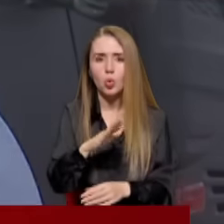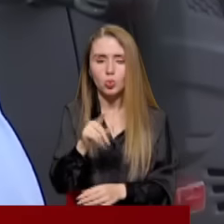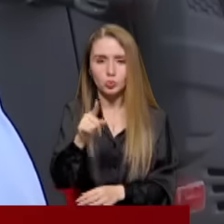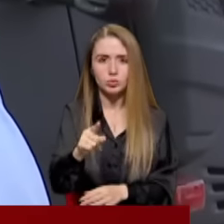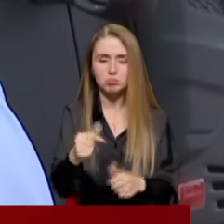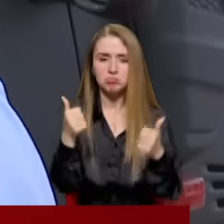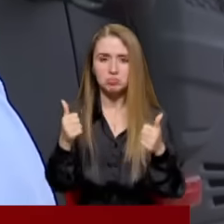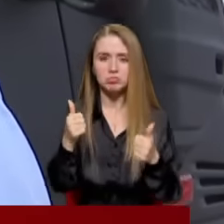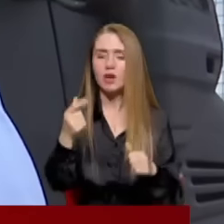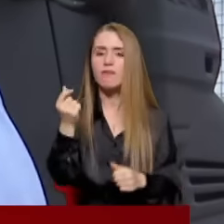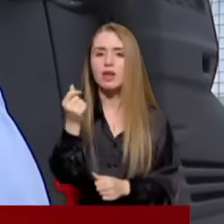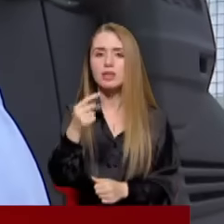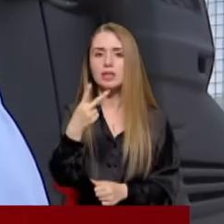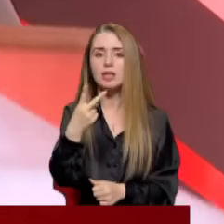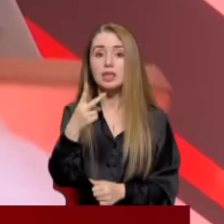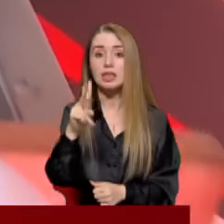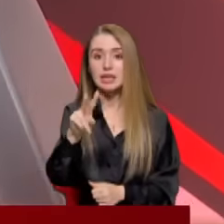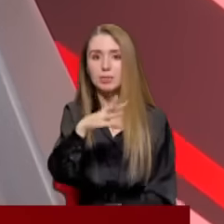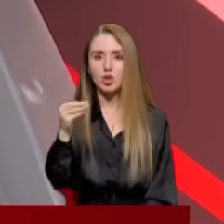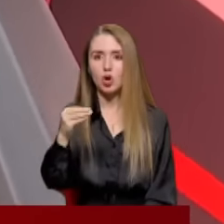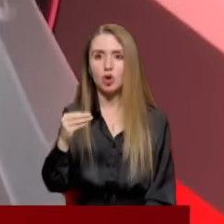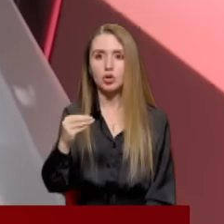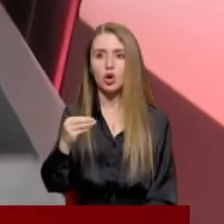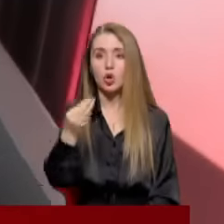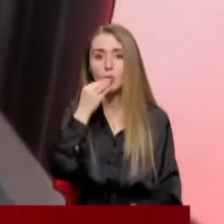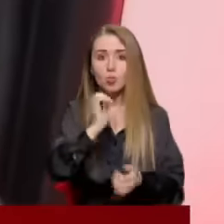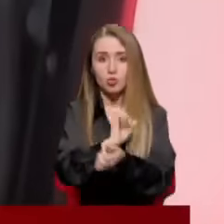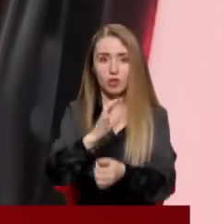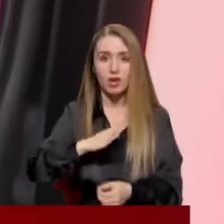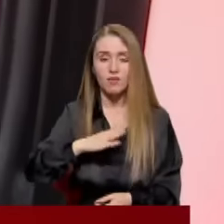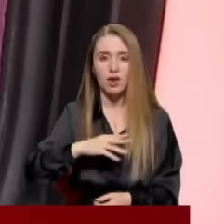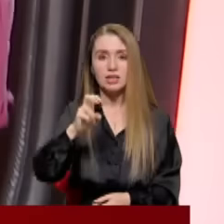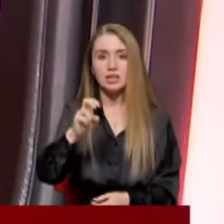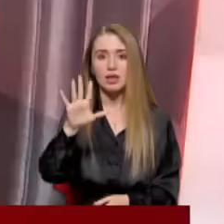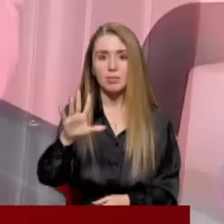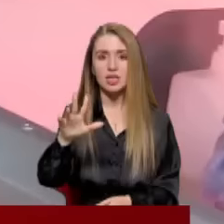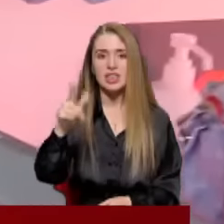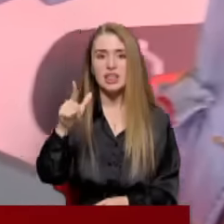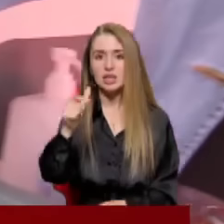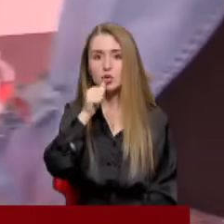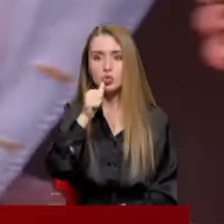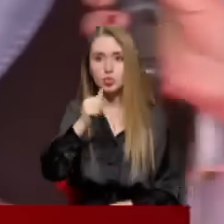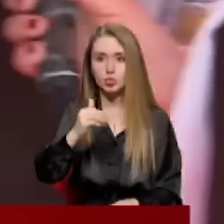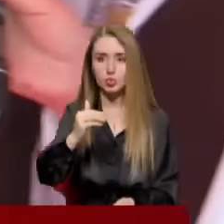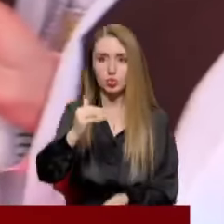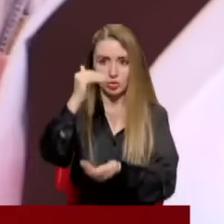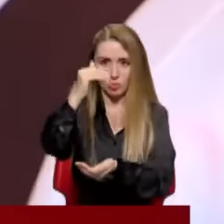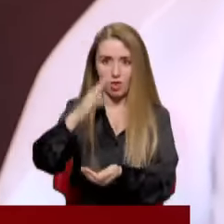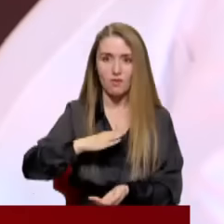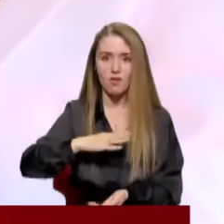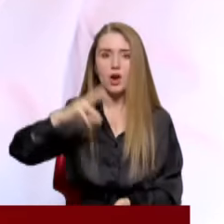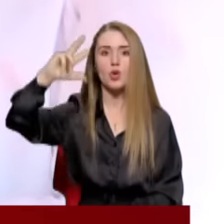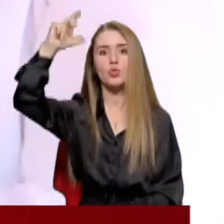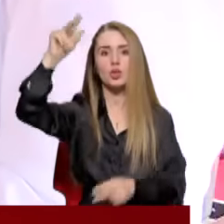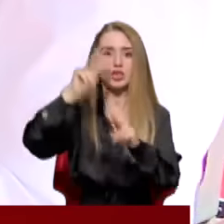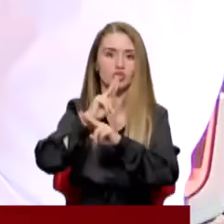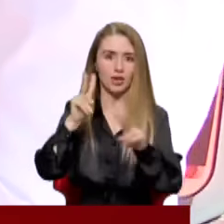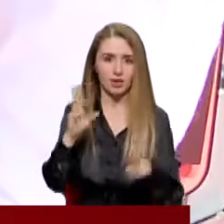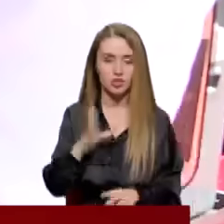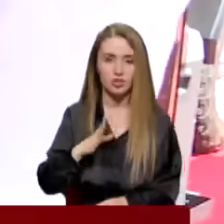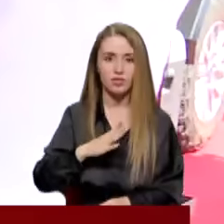bir ürün. Ne kadar fiyatı? 2 milyon lira. Dışa açılan mutfağımız var. 85 litre su tankımız mevcut. Güneş enerjimiz